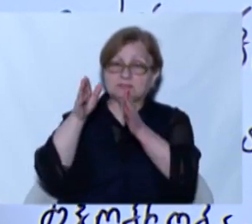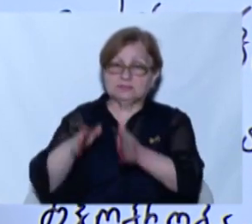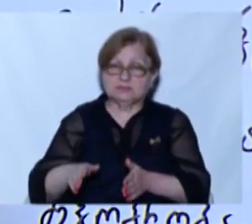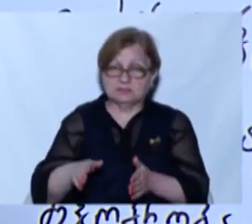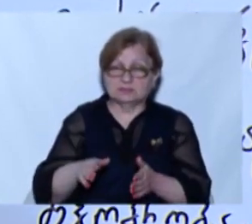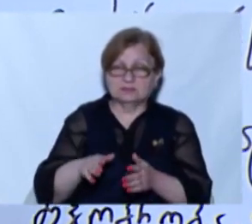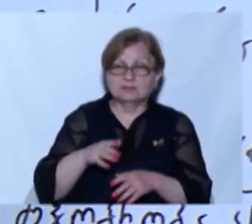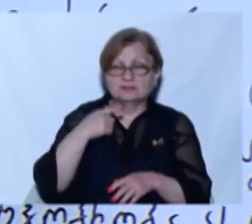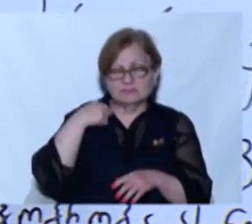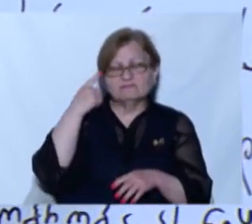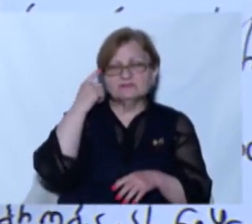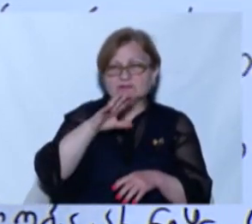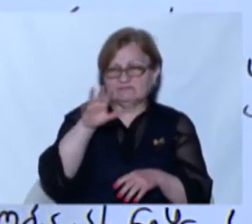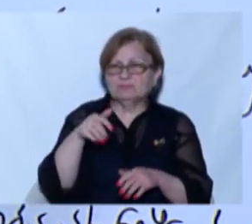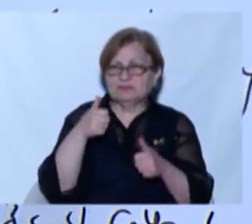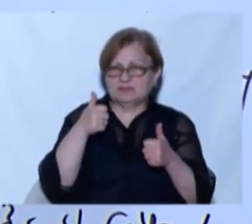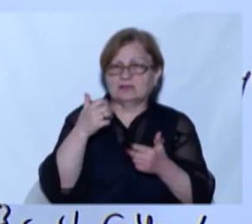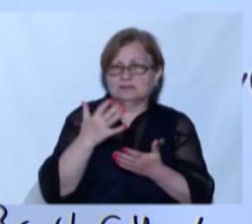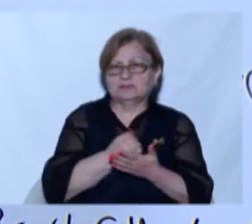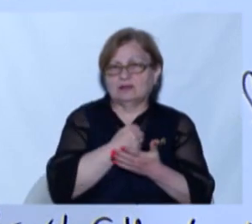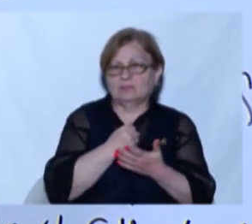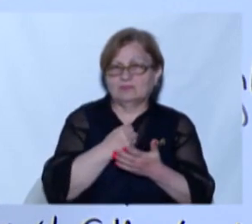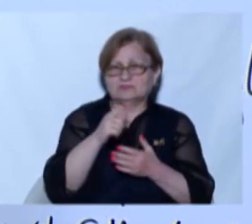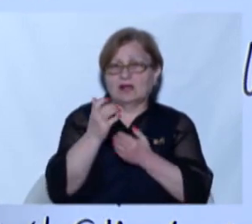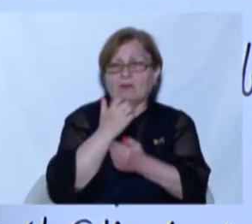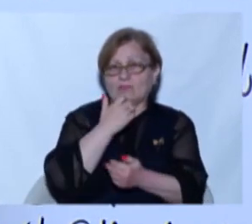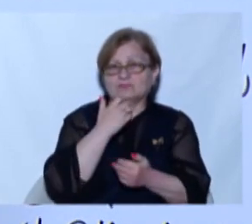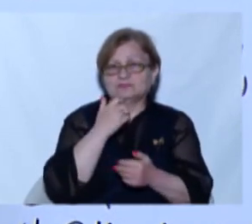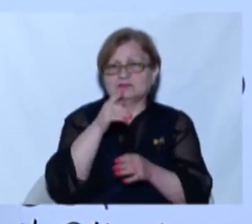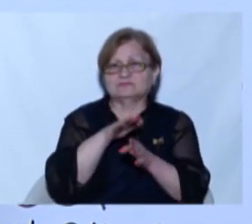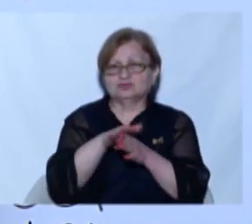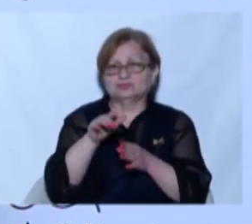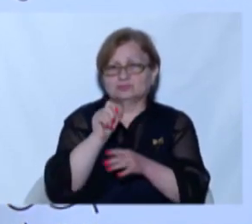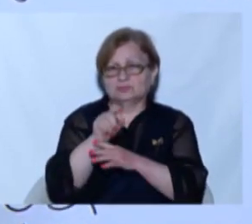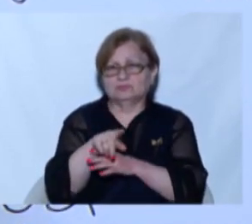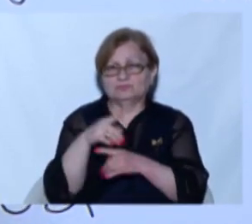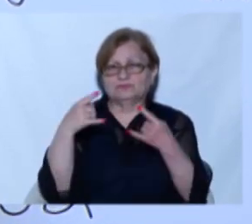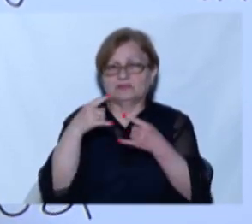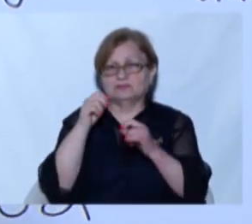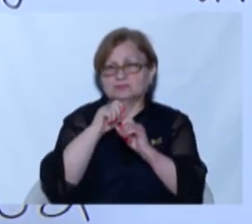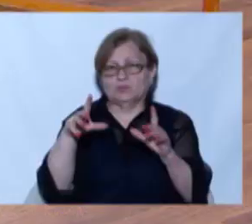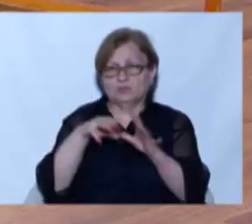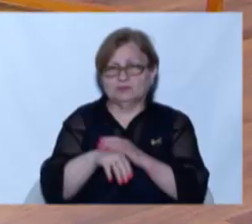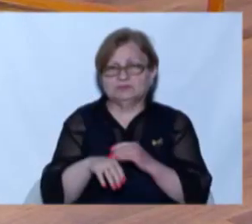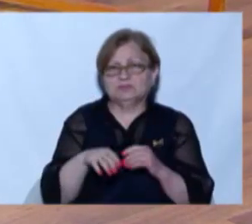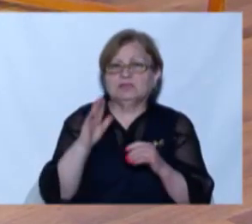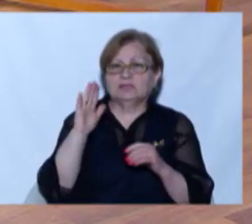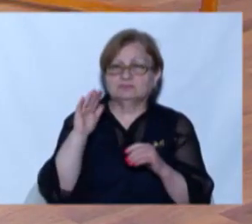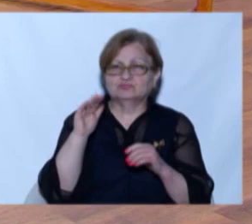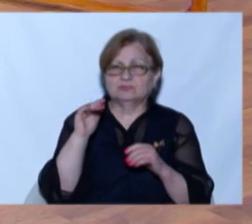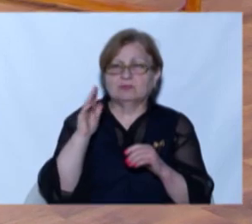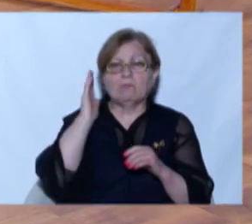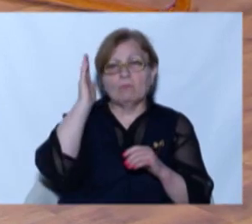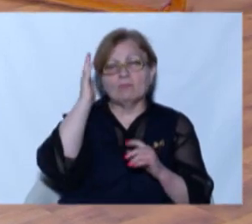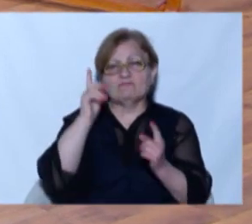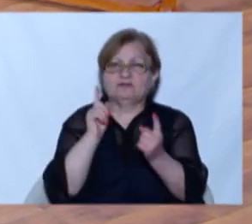ყველაფერი კარგად გამოგივათ და გამოგზავნით თქვენ შესრულებულ სამუშაოს ტელესკოლაში. გემშვიდობებით,